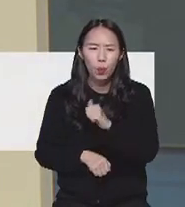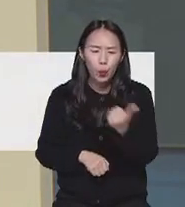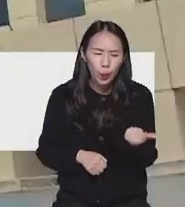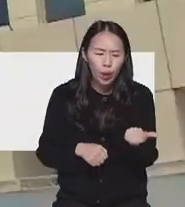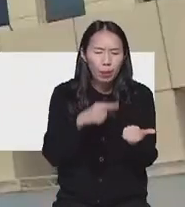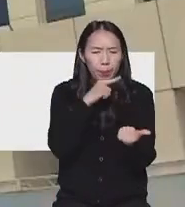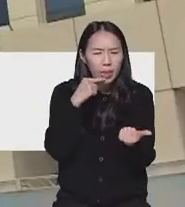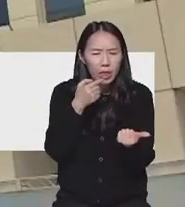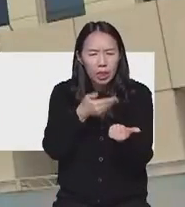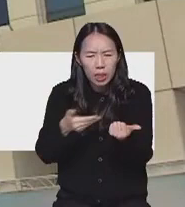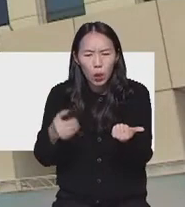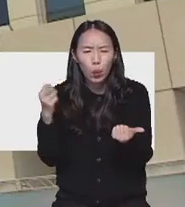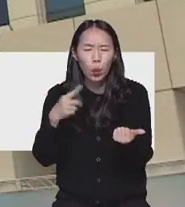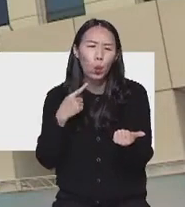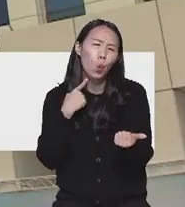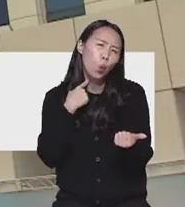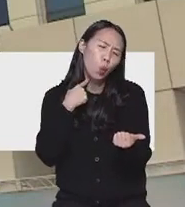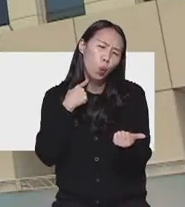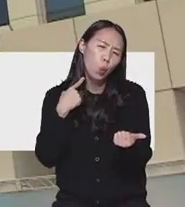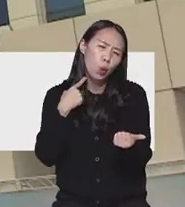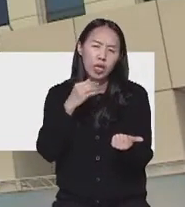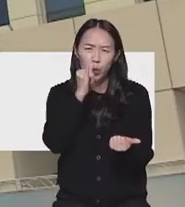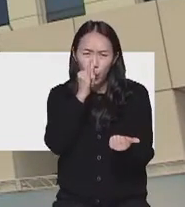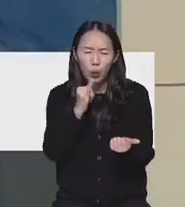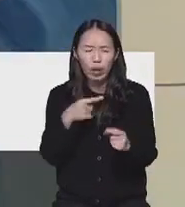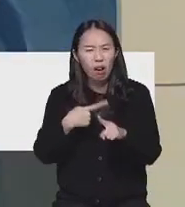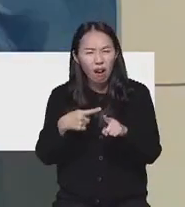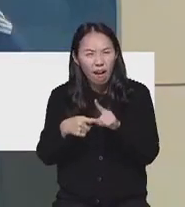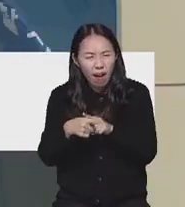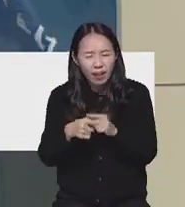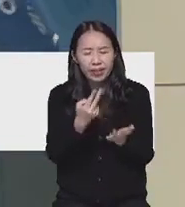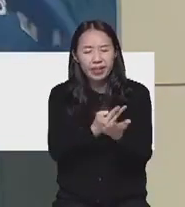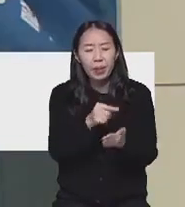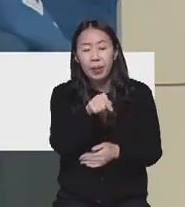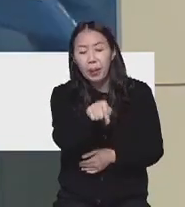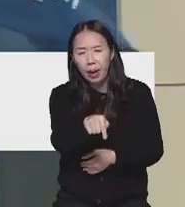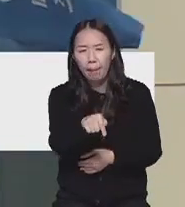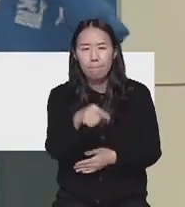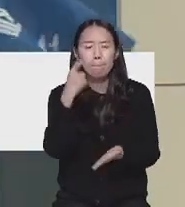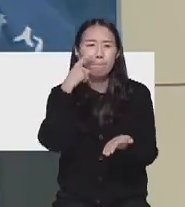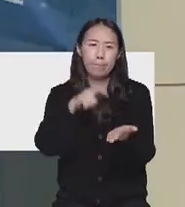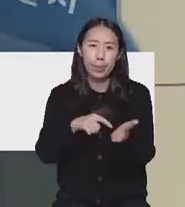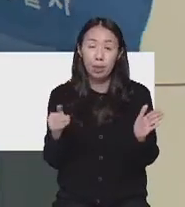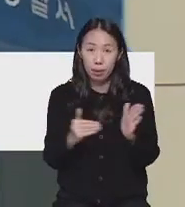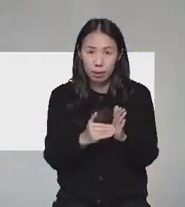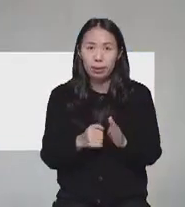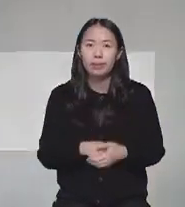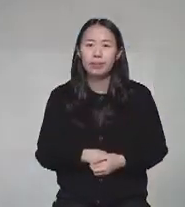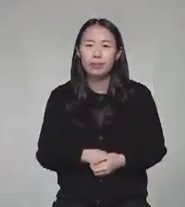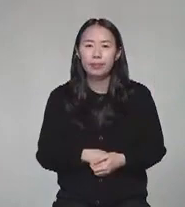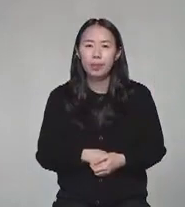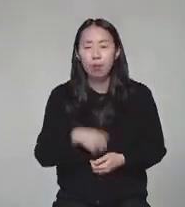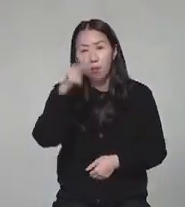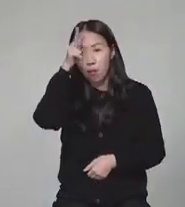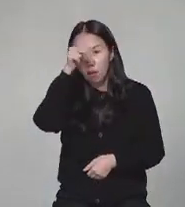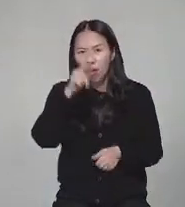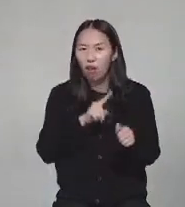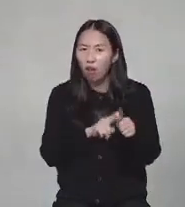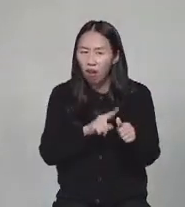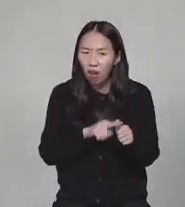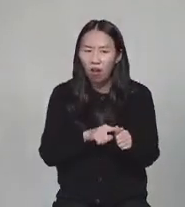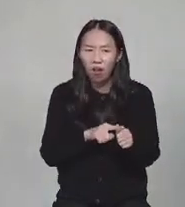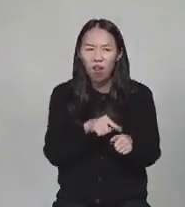혈흔과 목의 오른쪽 자상, 그 흉기는 침대 앞에서 발견했고요. 경찰은